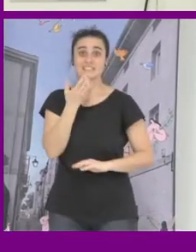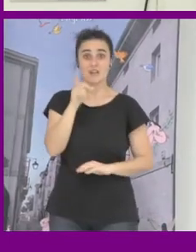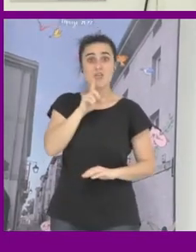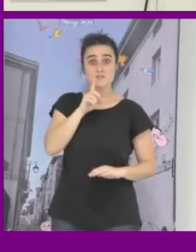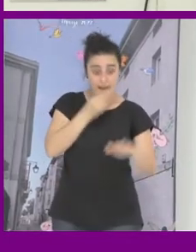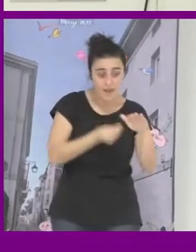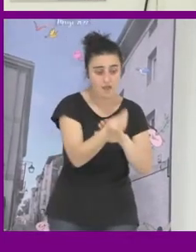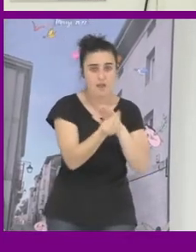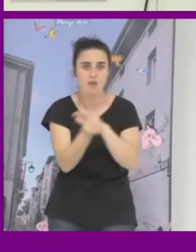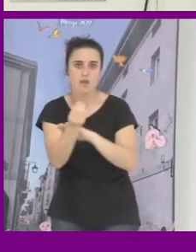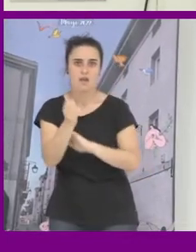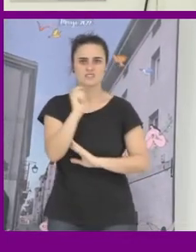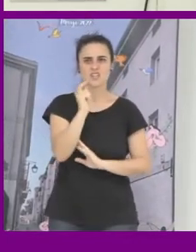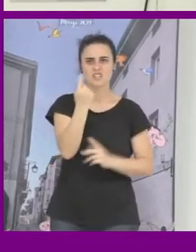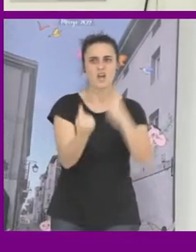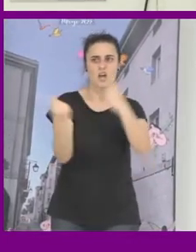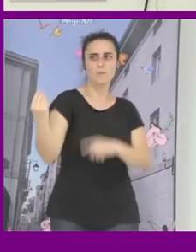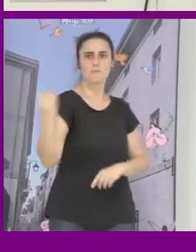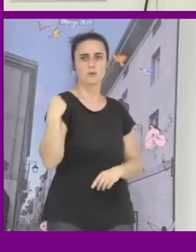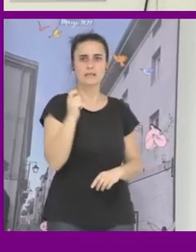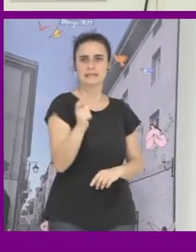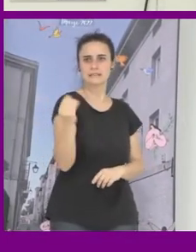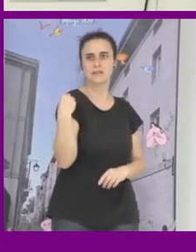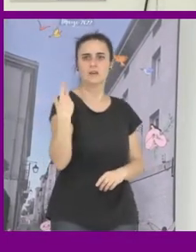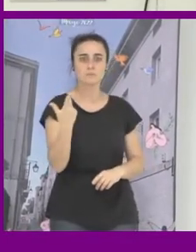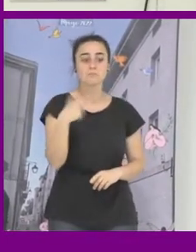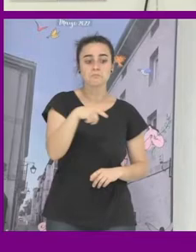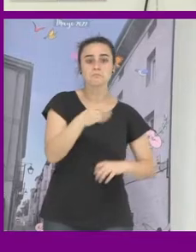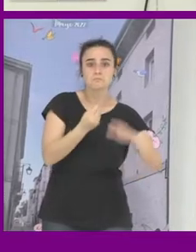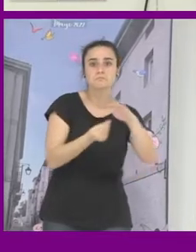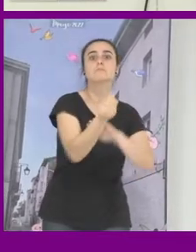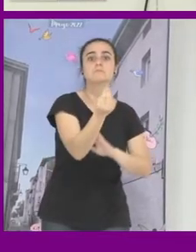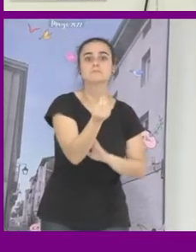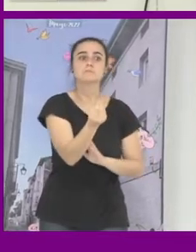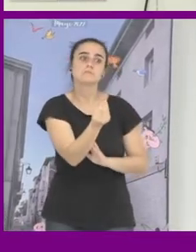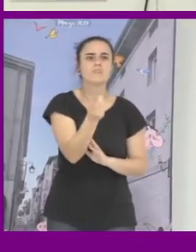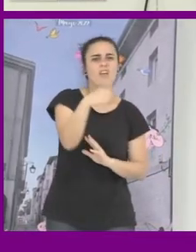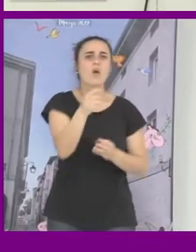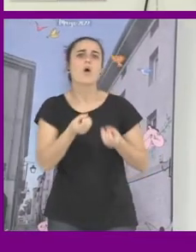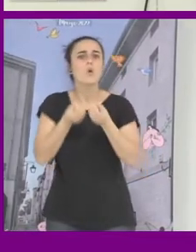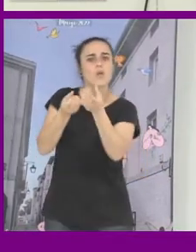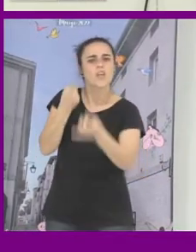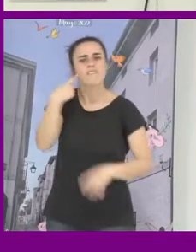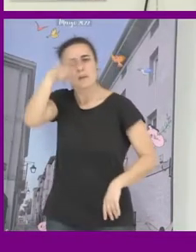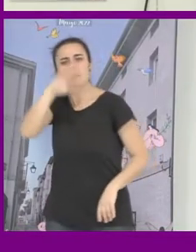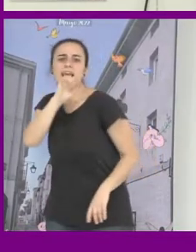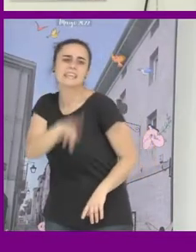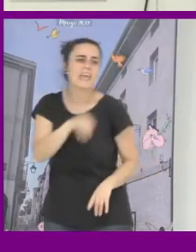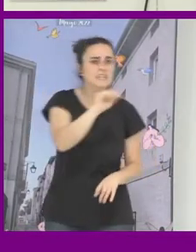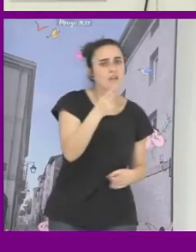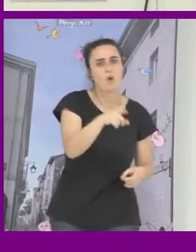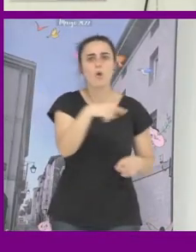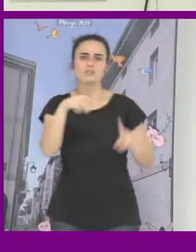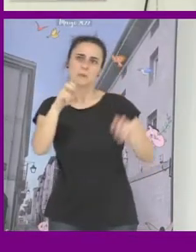ba, ohikoa da, ba, norbaite galdetzea, bueno, eta umea handitzen denean, kontatuko diozuen orden aita, edo aitari